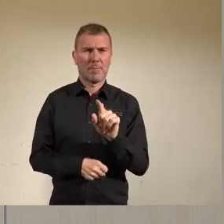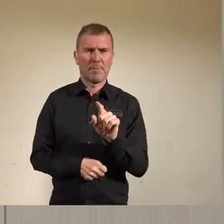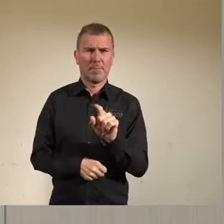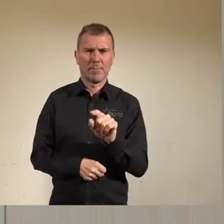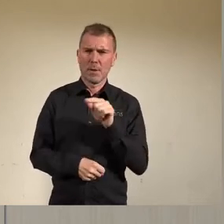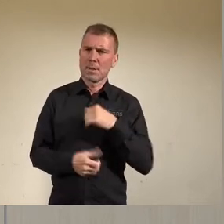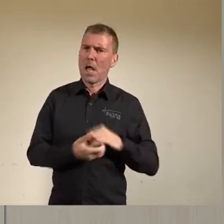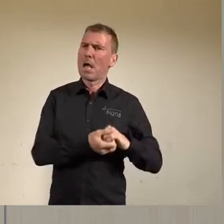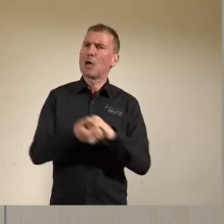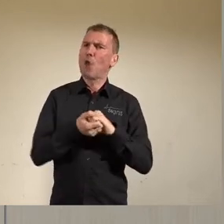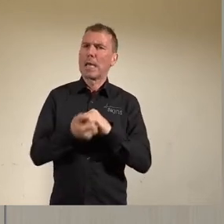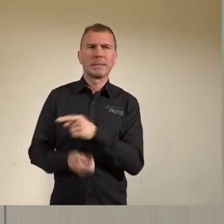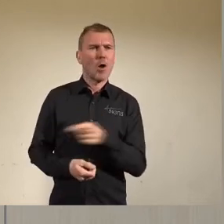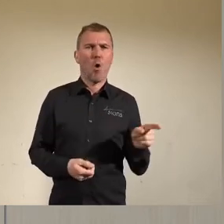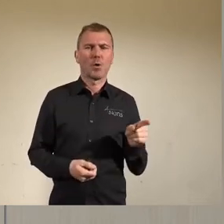diese Koalition nicht als